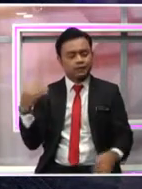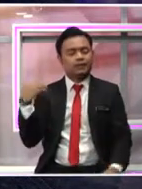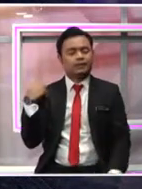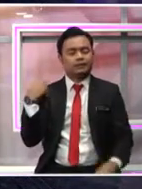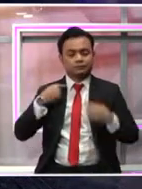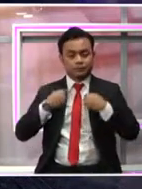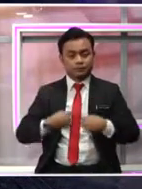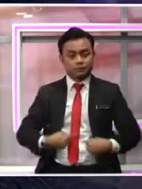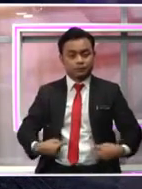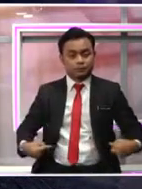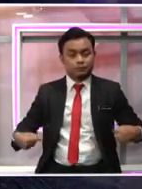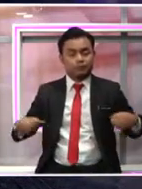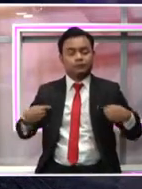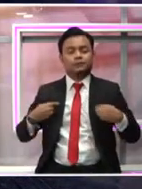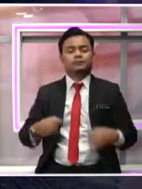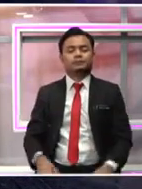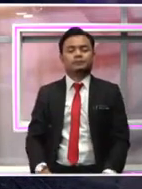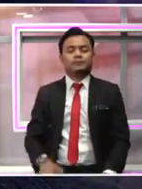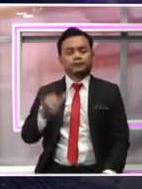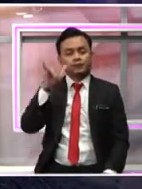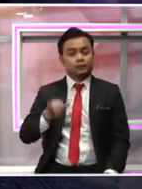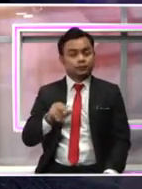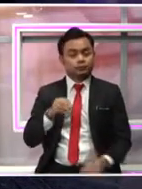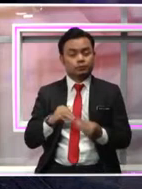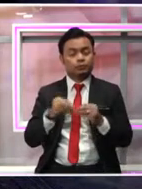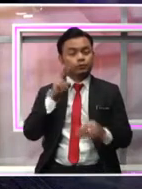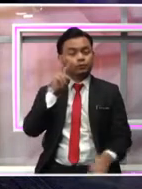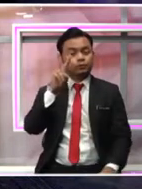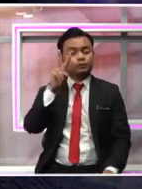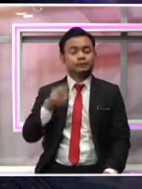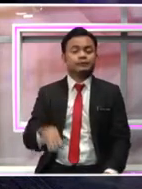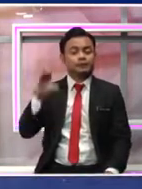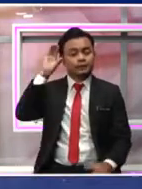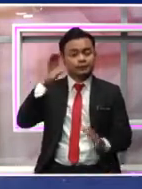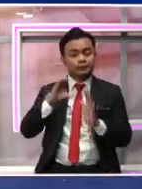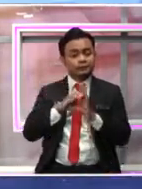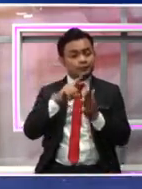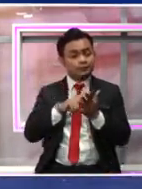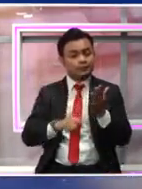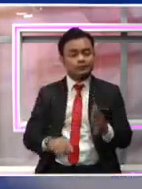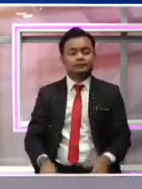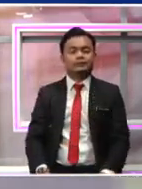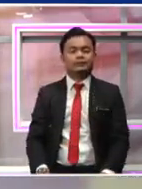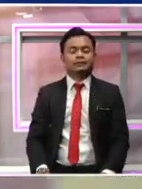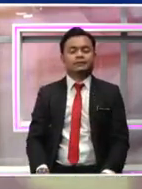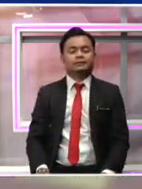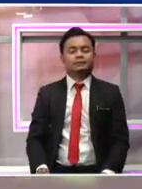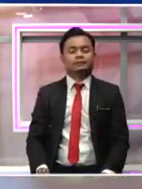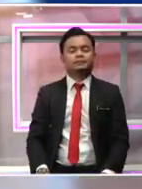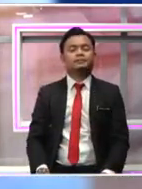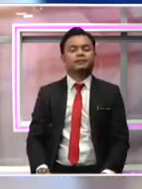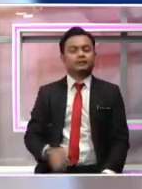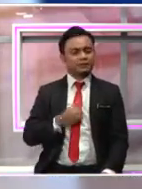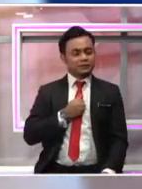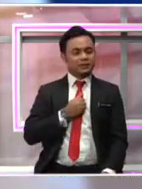oke yang kedua ini gambar ini gambar yang bunyinya Jogja gambar